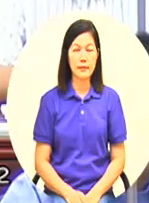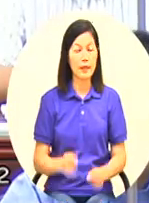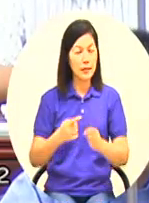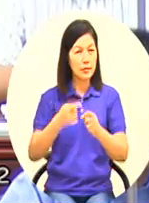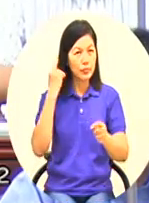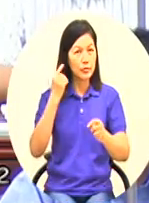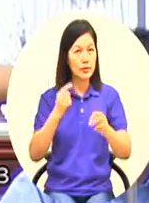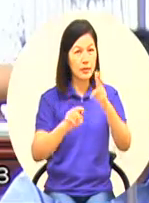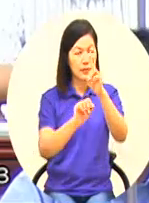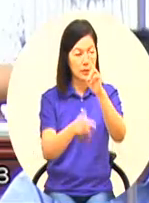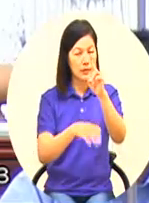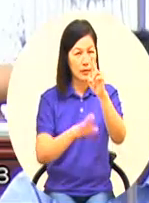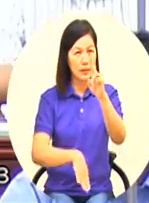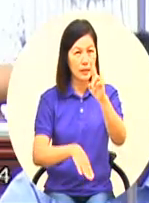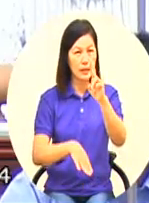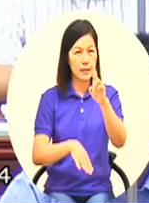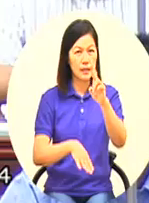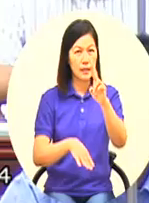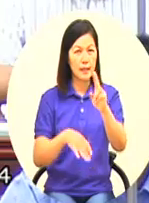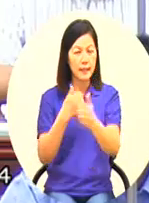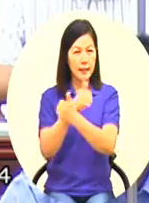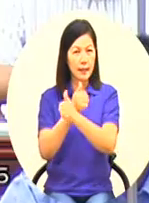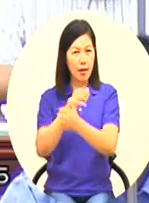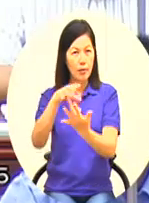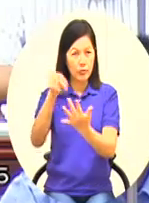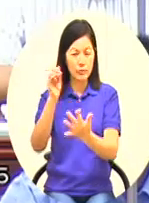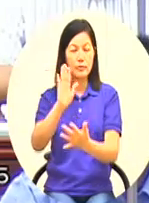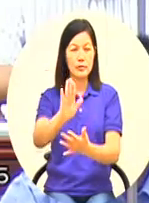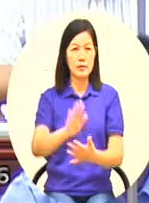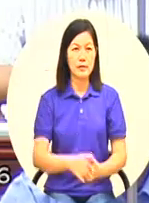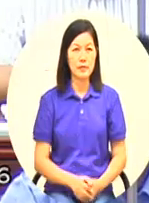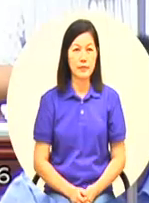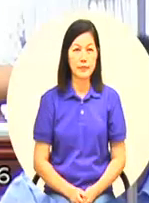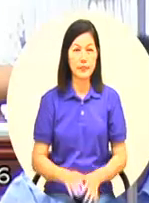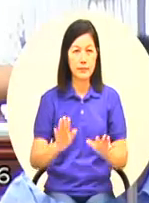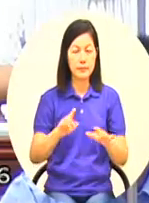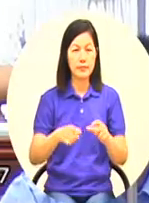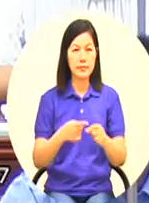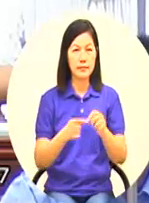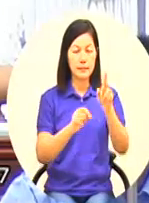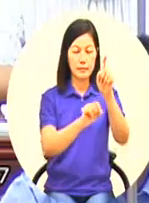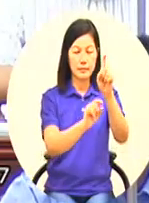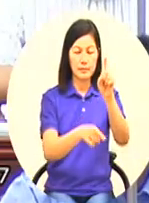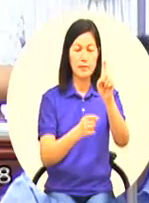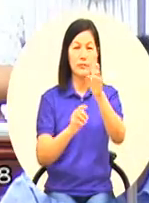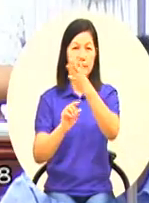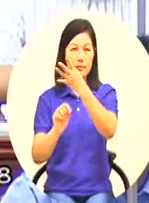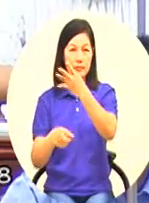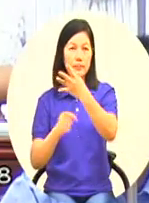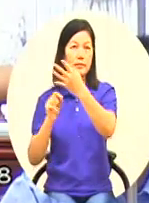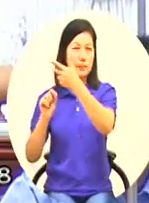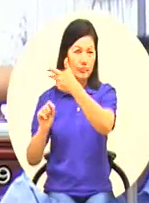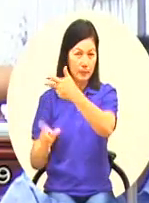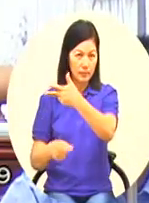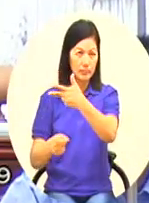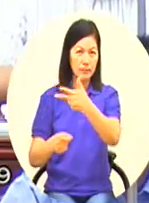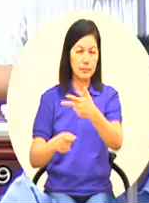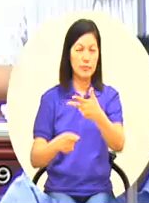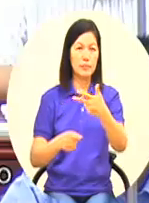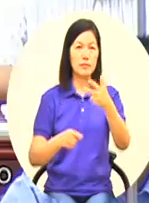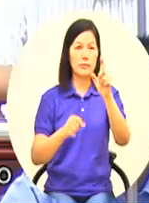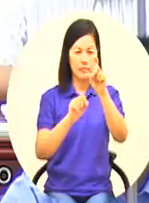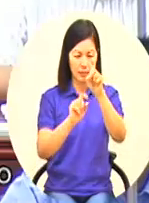年底有做了一次的考选哈。所以从今年的1月、4月、7月跟这个月